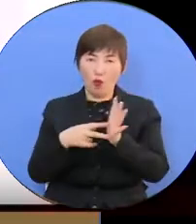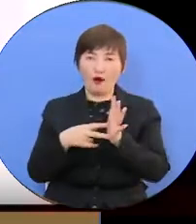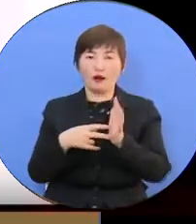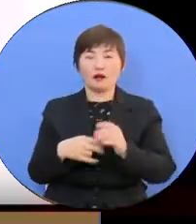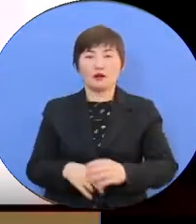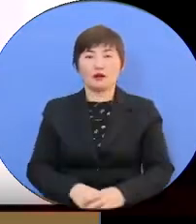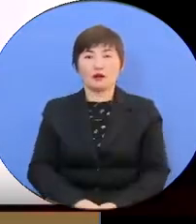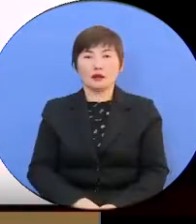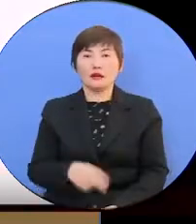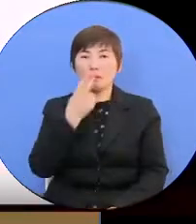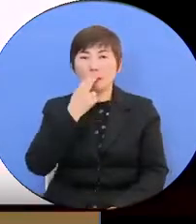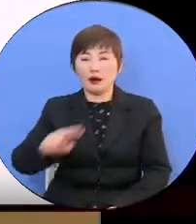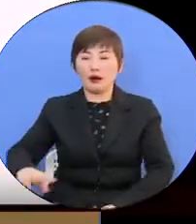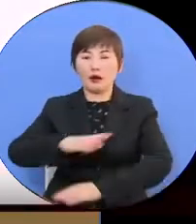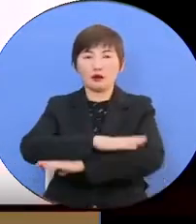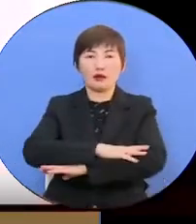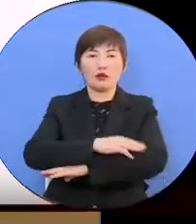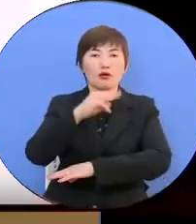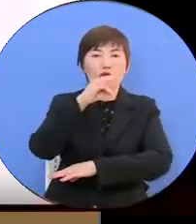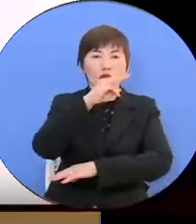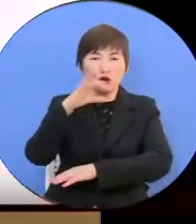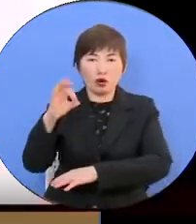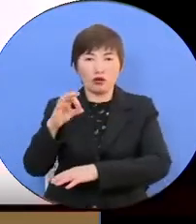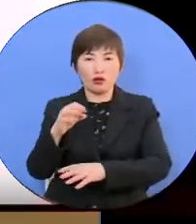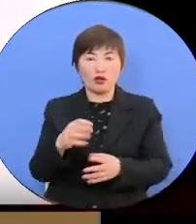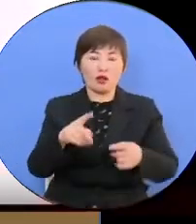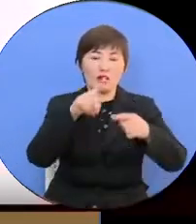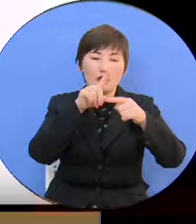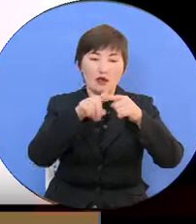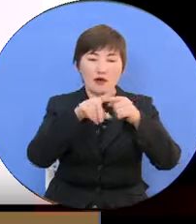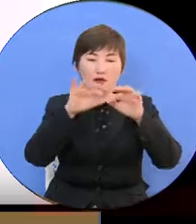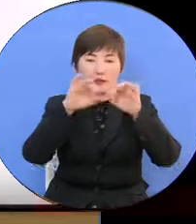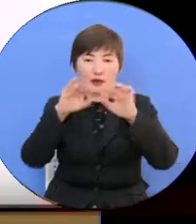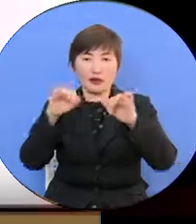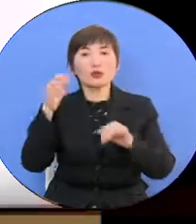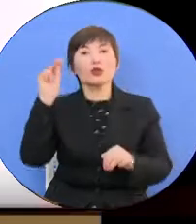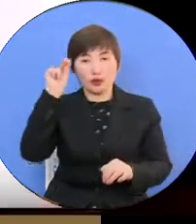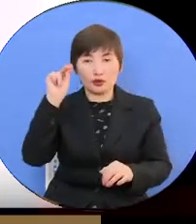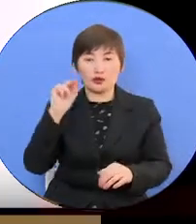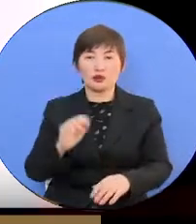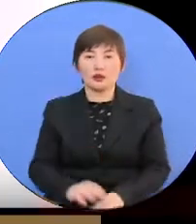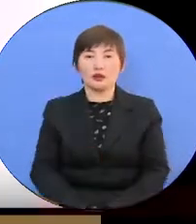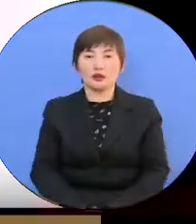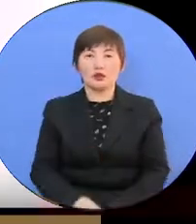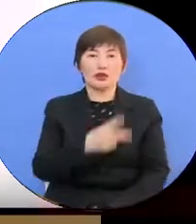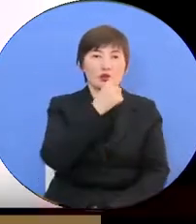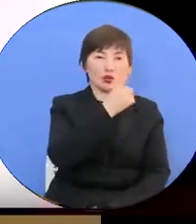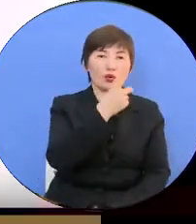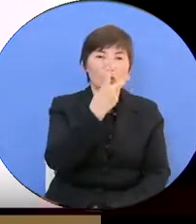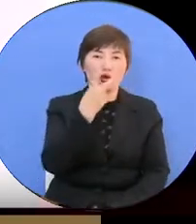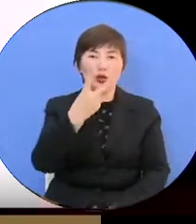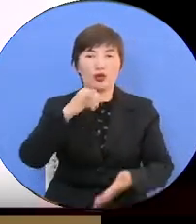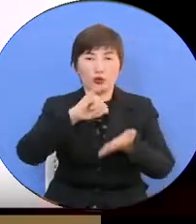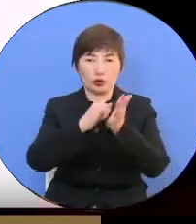За бид нар бага ангидаа орны нэмэгдүхүүний нийлбэр хэлбэр задаж тавьж сурсан байгаа. За өөрөөр хэлбэл 122 гэдэг